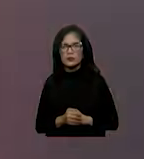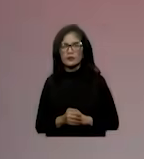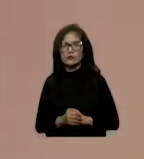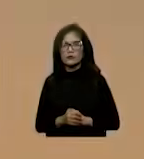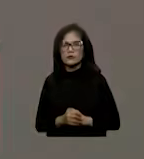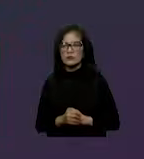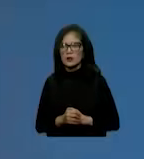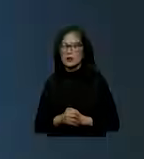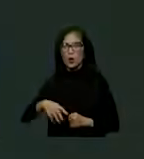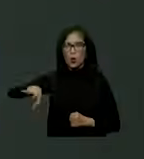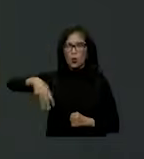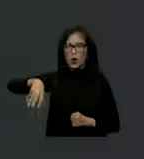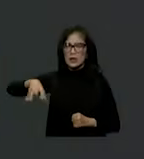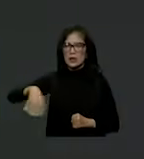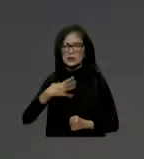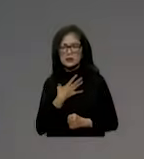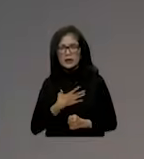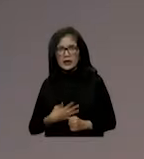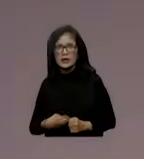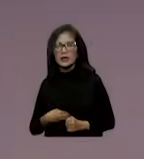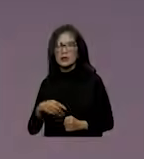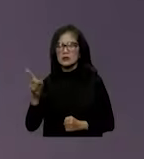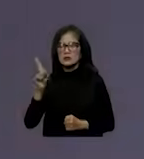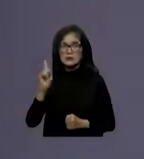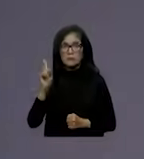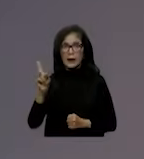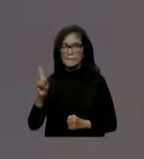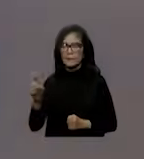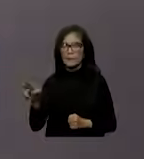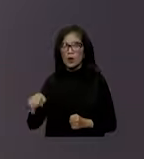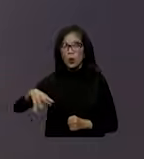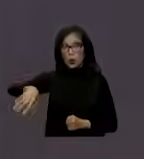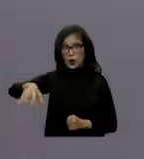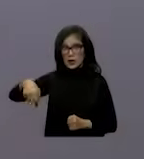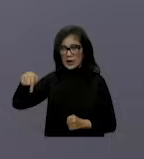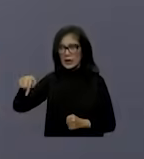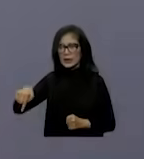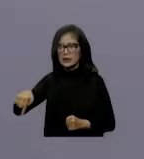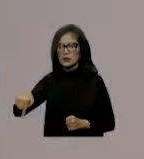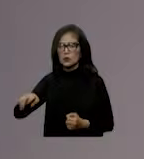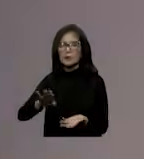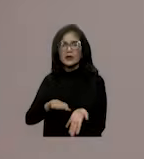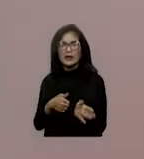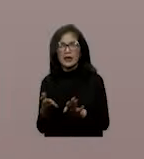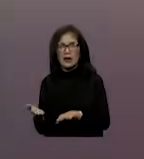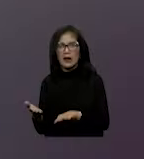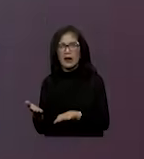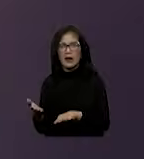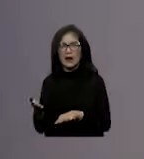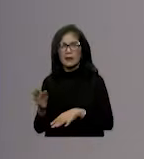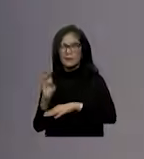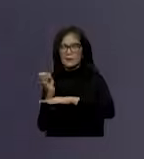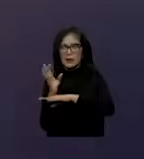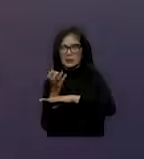Kekecewaan keluarga pasien memuncak saat mengetahui keluarga mereka, Nia, 66 tahun, akhirnya meninggal dunia dalam